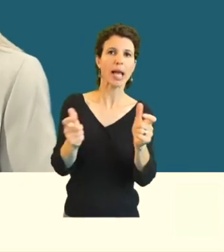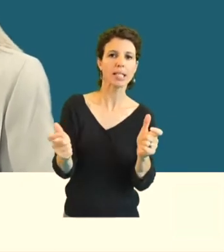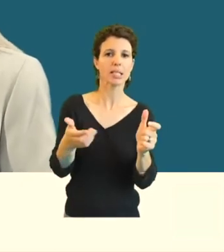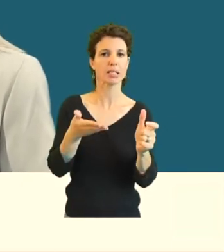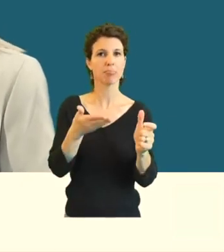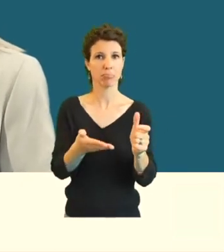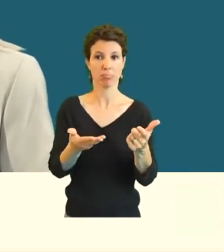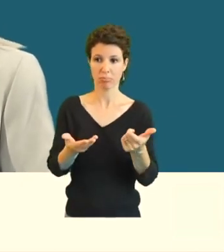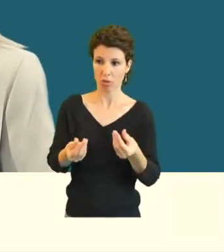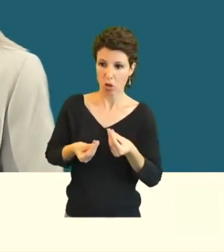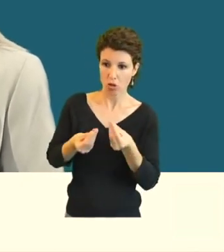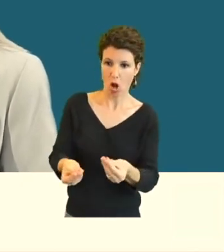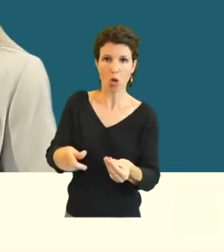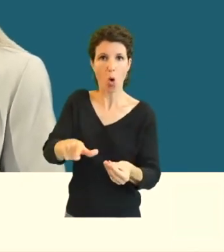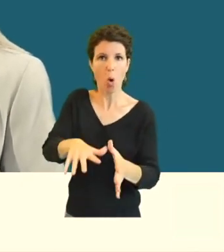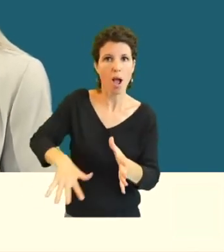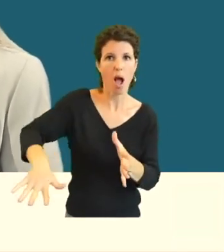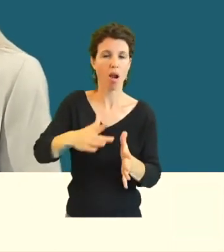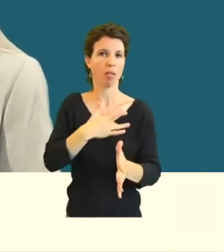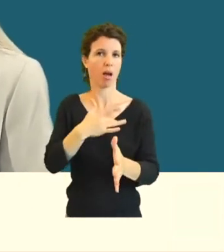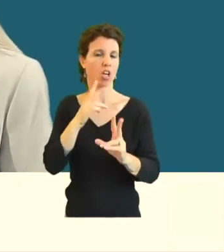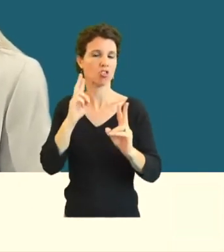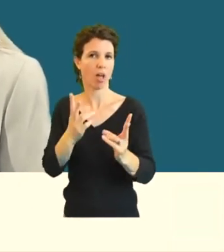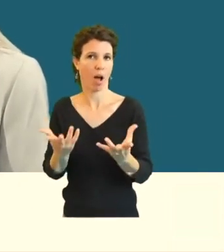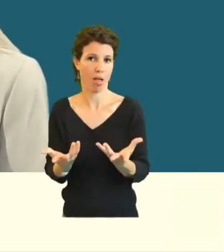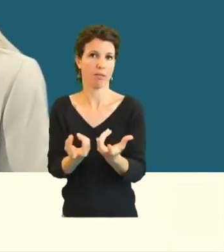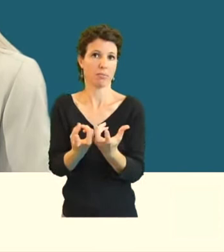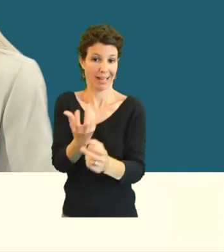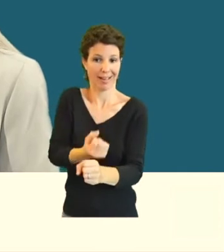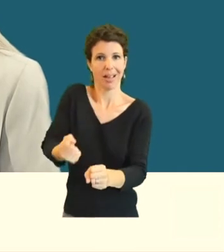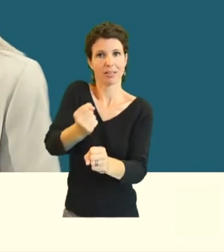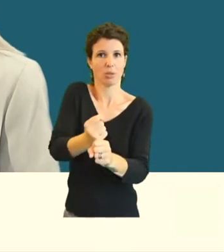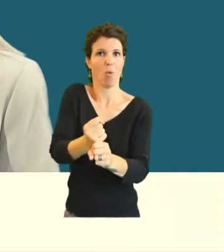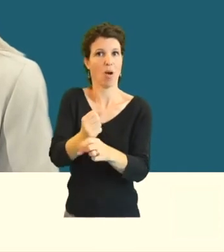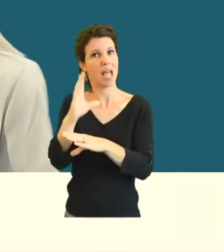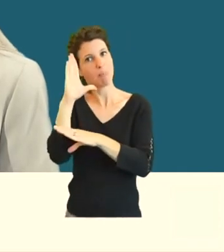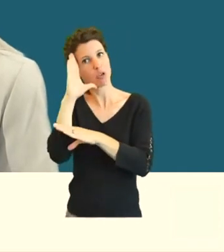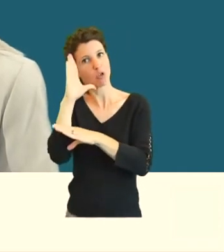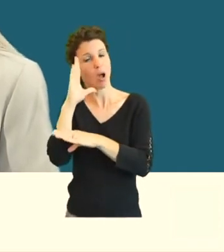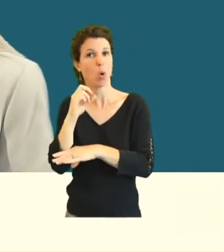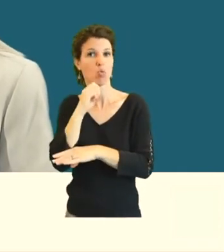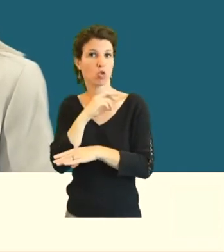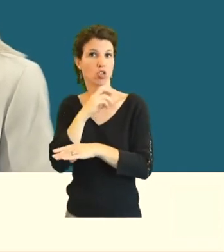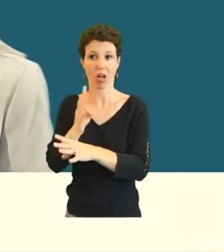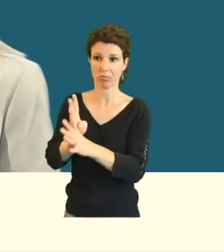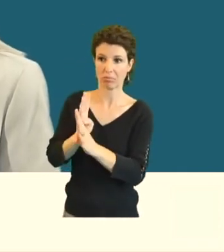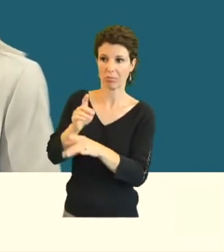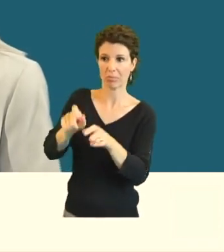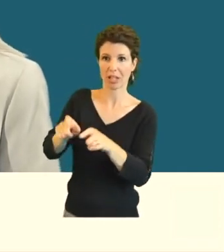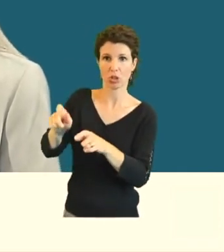d'intérêt local et notamment pour la création d'hébergements en urgence pour des personnes en très grande